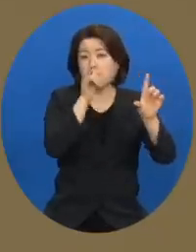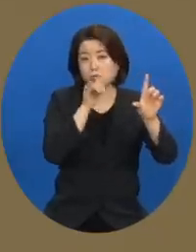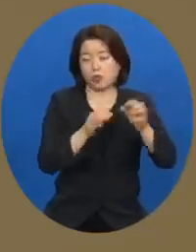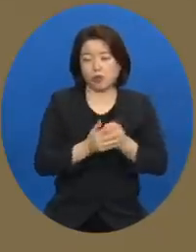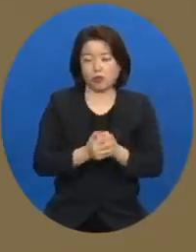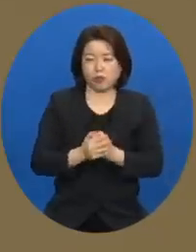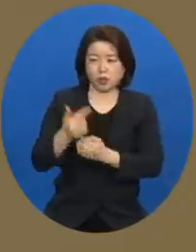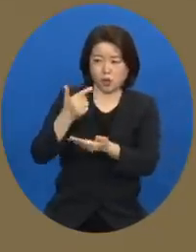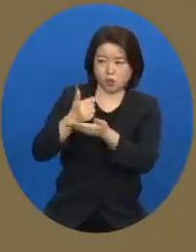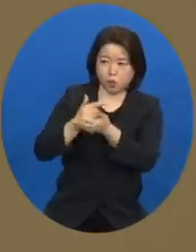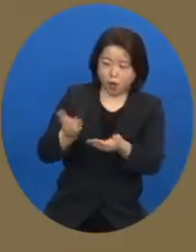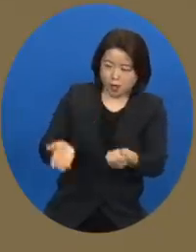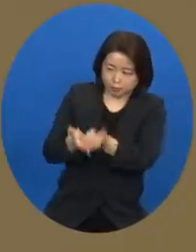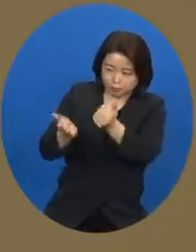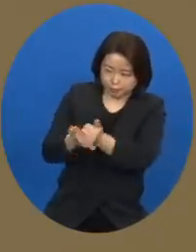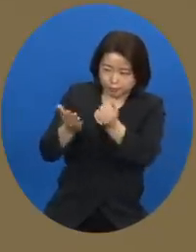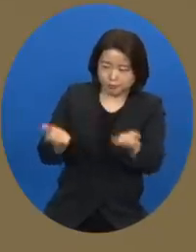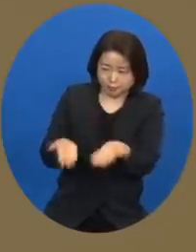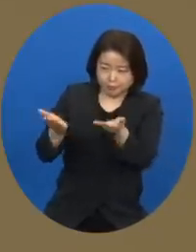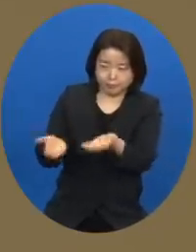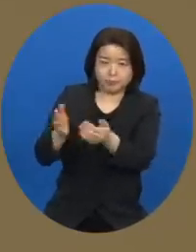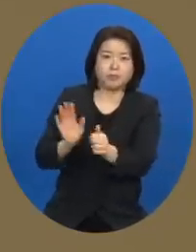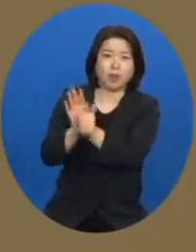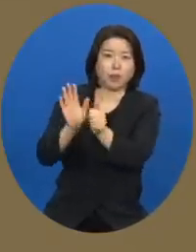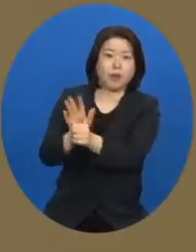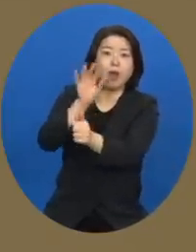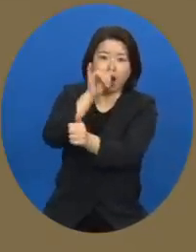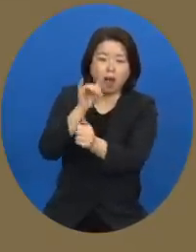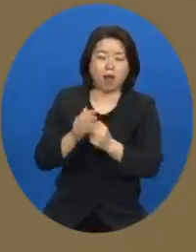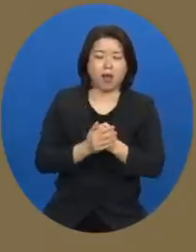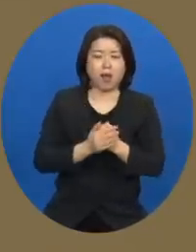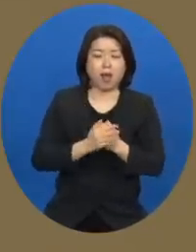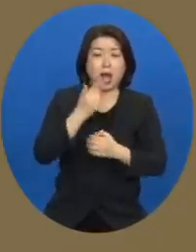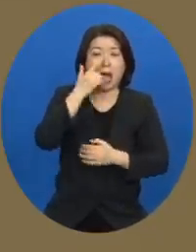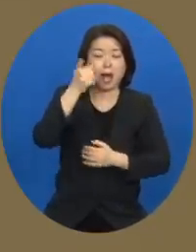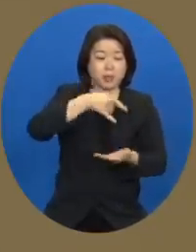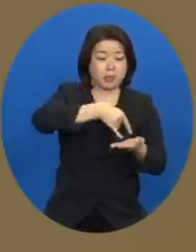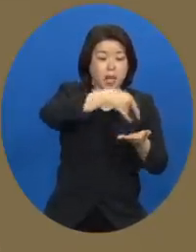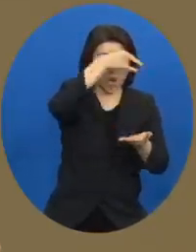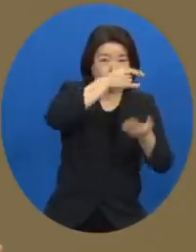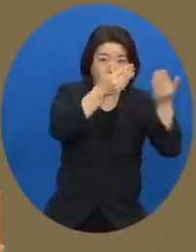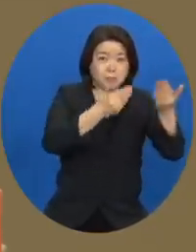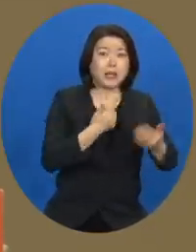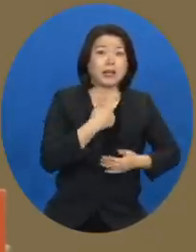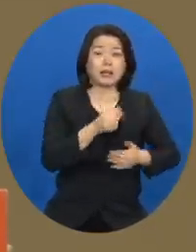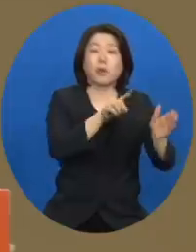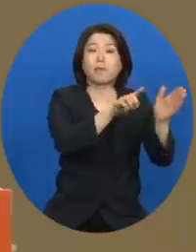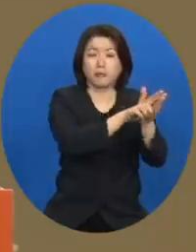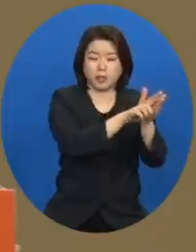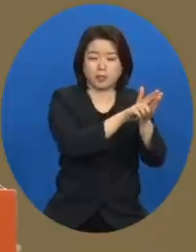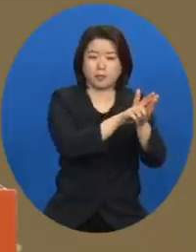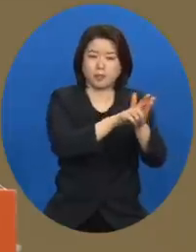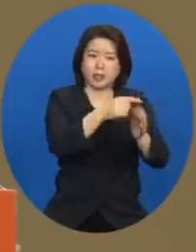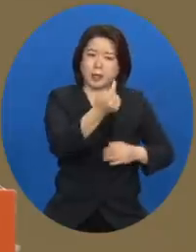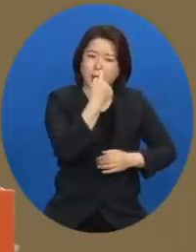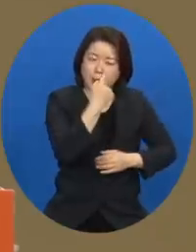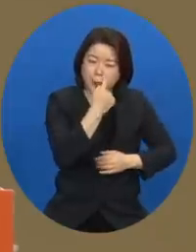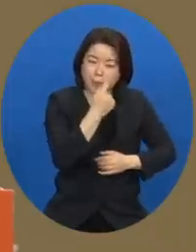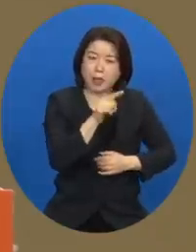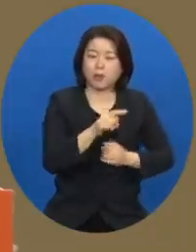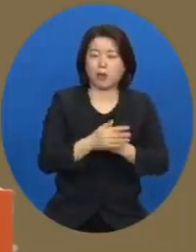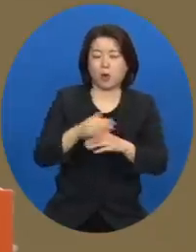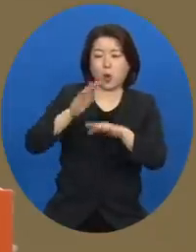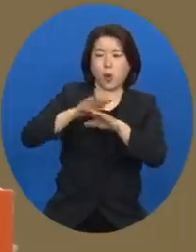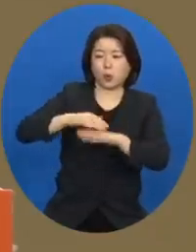노아를 계속해서 격려해 주었던 거예요. 아버지 에녹으로부터 받았던 그 믿음, 그 교훈을